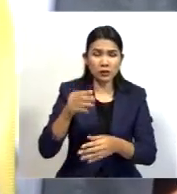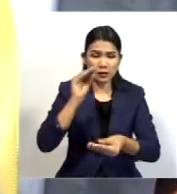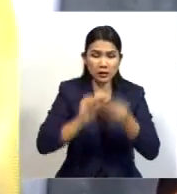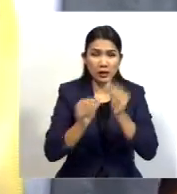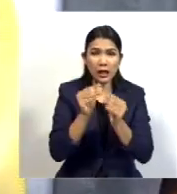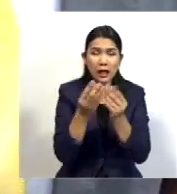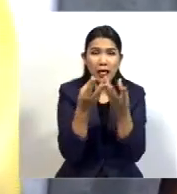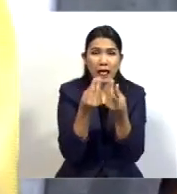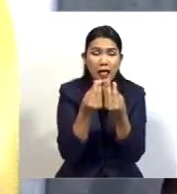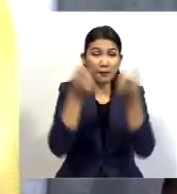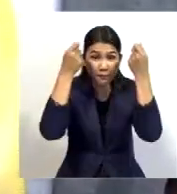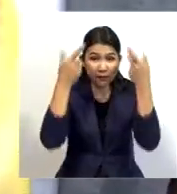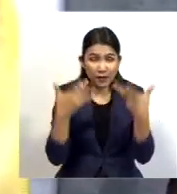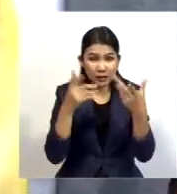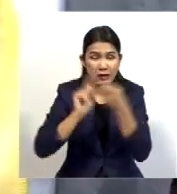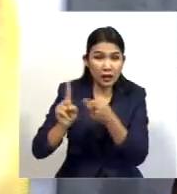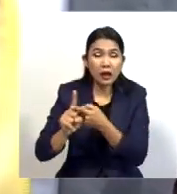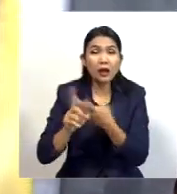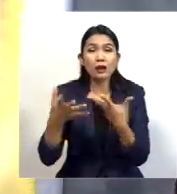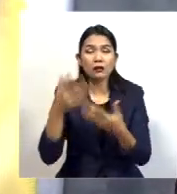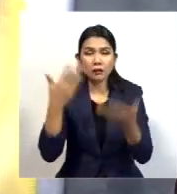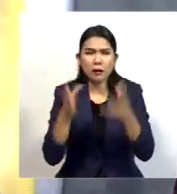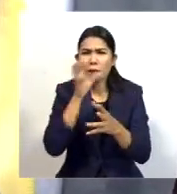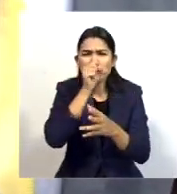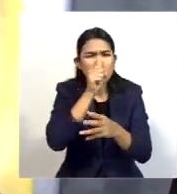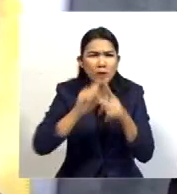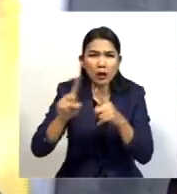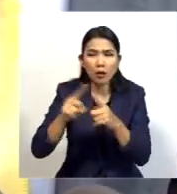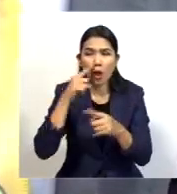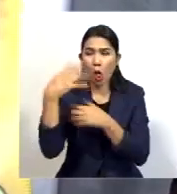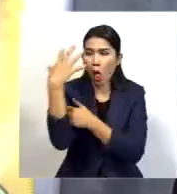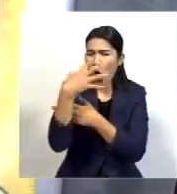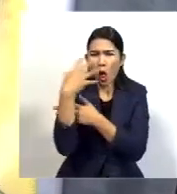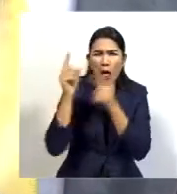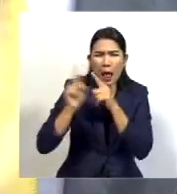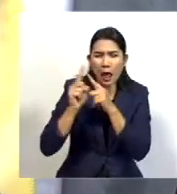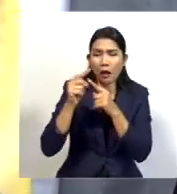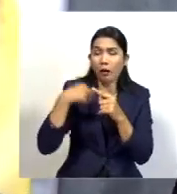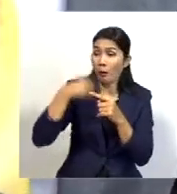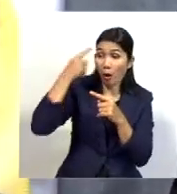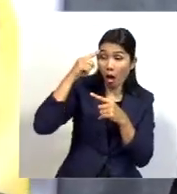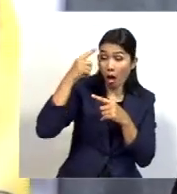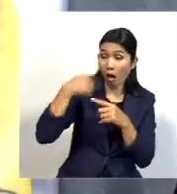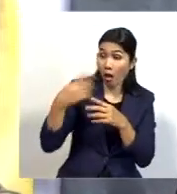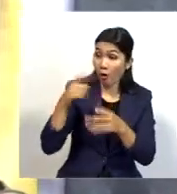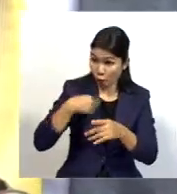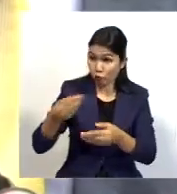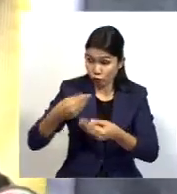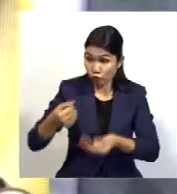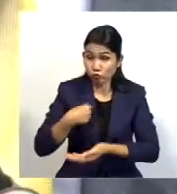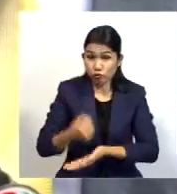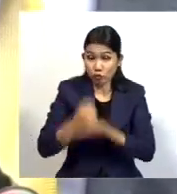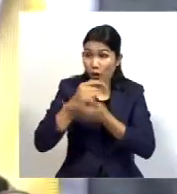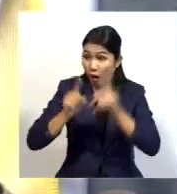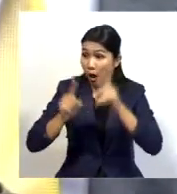หลักประจำตัวบัตรประชาชนหรือแม้ทั้งพาสเวิร์ดไม่ว่าเขาจะหลอกให้ถามยังไงก็ตามนะครับบางทีเชิญให้ไปโหวตให้หลานอะไรเงี้ยเ